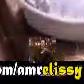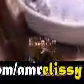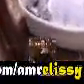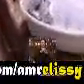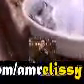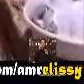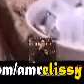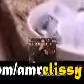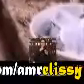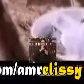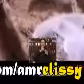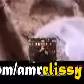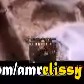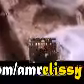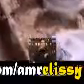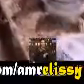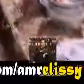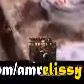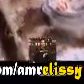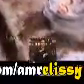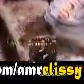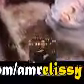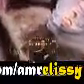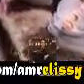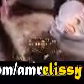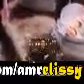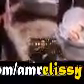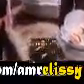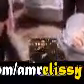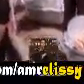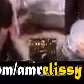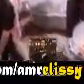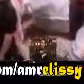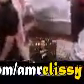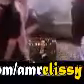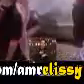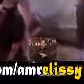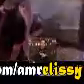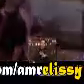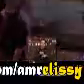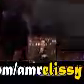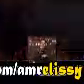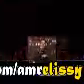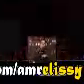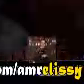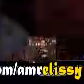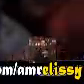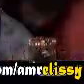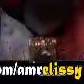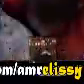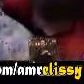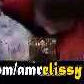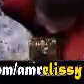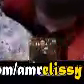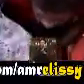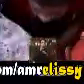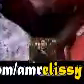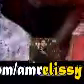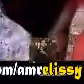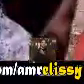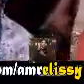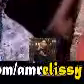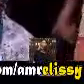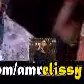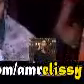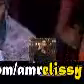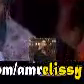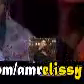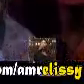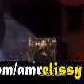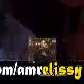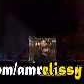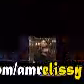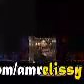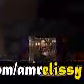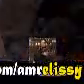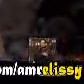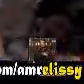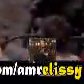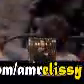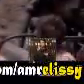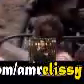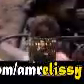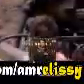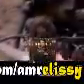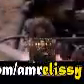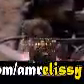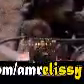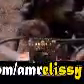ملوثة مش حلوة، وبجيبنا أمراض للأطفال وكده، عشان كده الناس كلها بتيجي هنا. كل المية بنجيبها من هنا، يعني شرب وكله ومية الأكل وما تشرب بنجيبها من هنا.